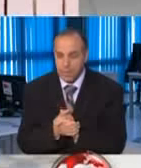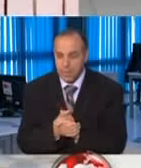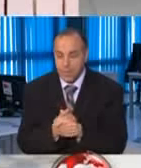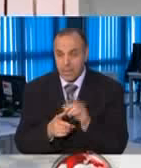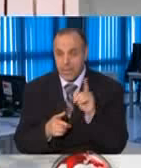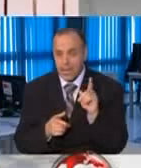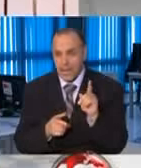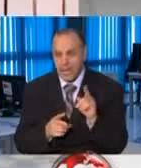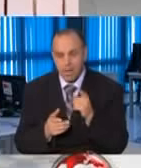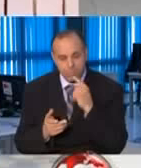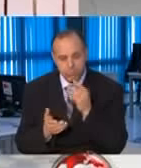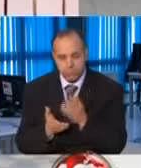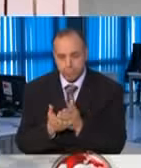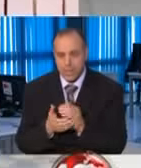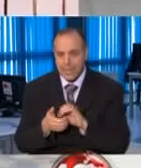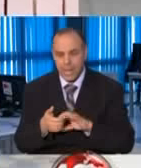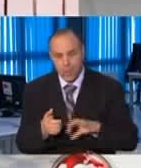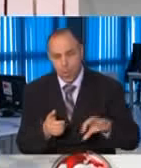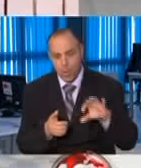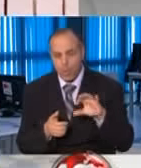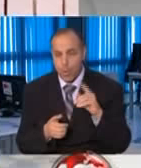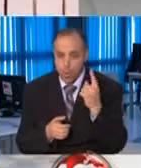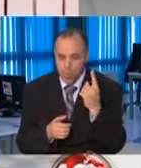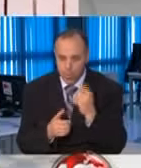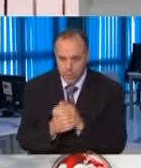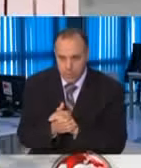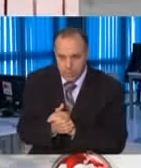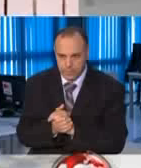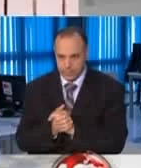فكان الحقيقة الاتحاد الأوروبي من أكثر